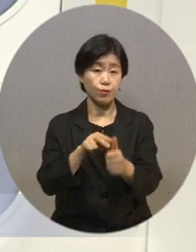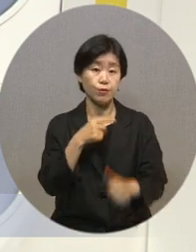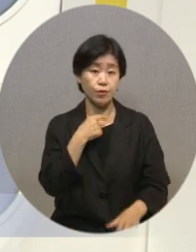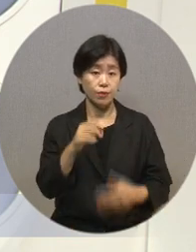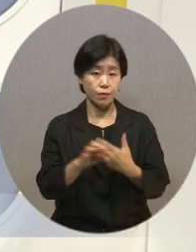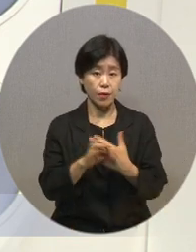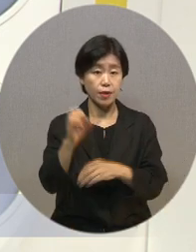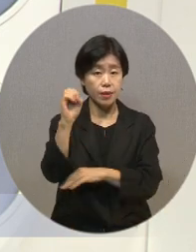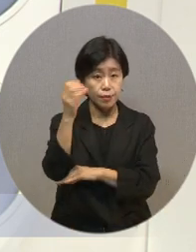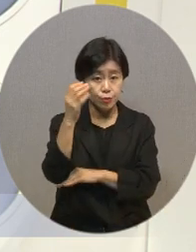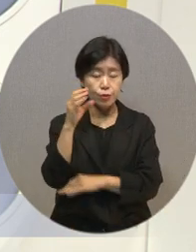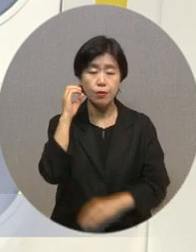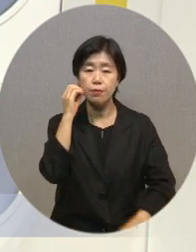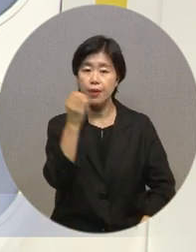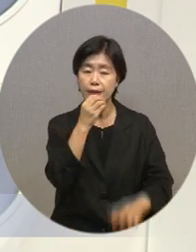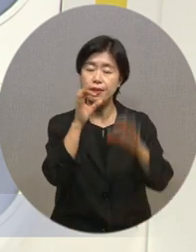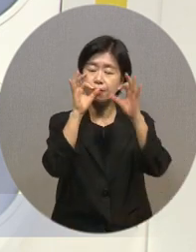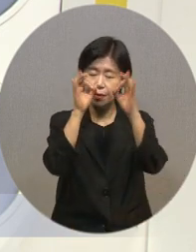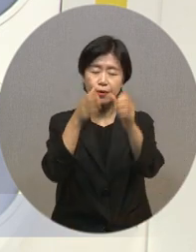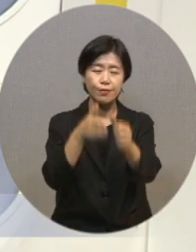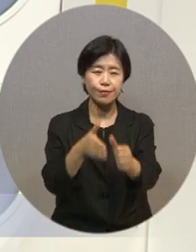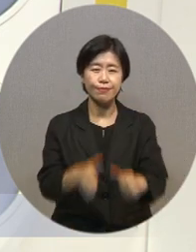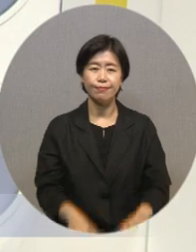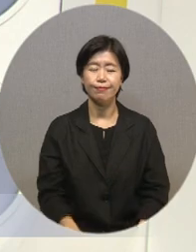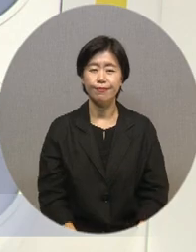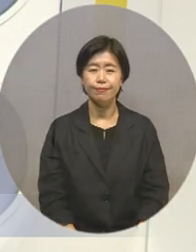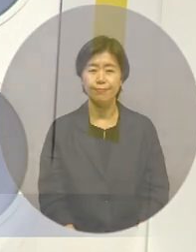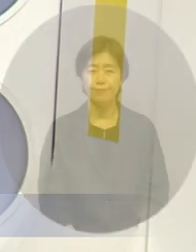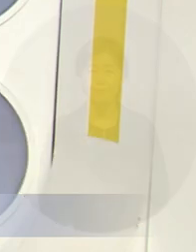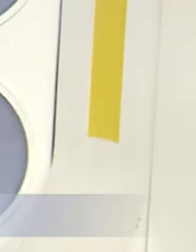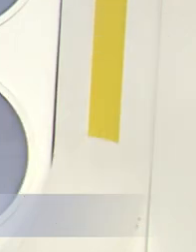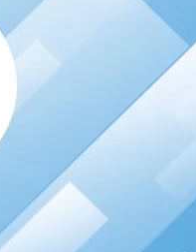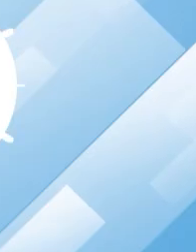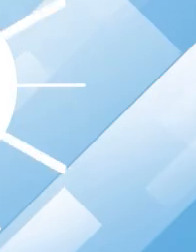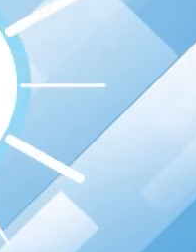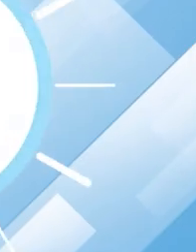신문과 웰페어 뉴스 홈페이지를 통해 확인할 수